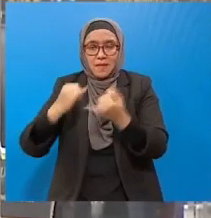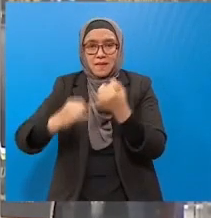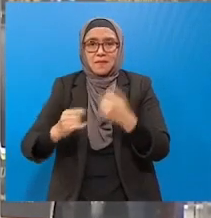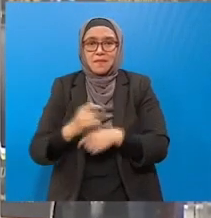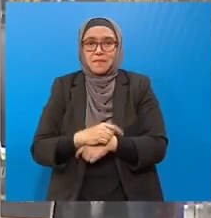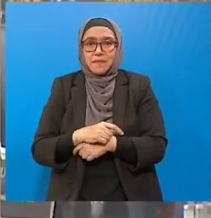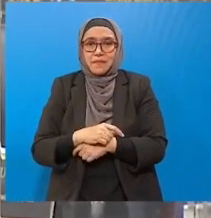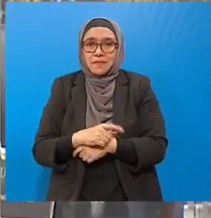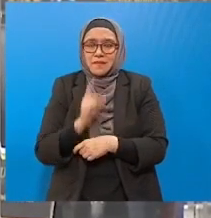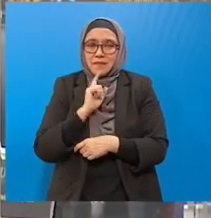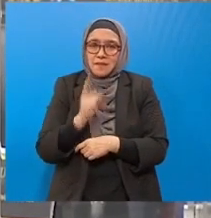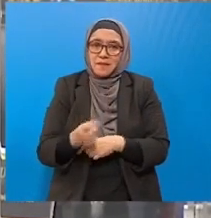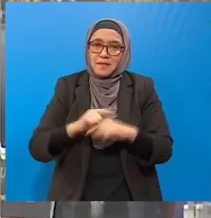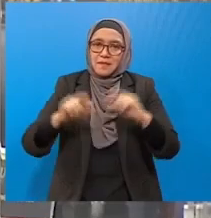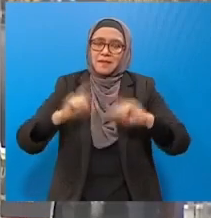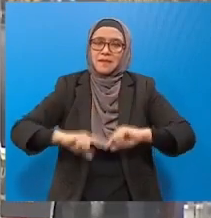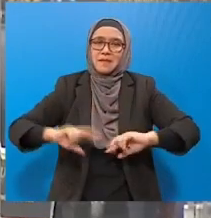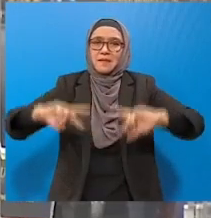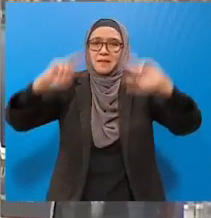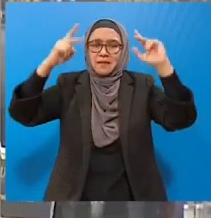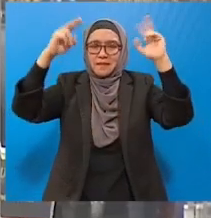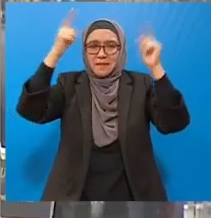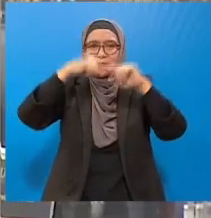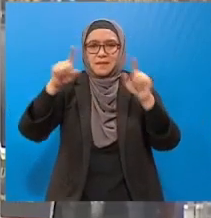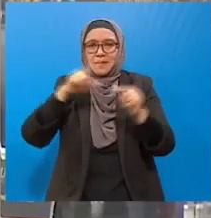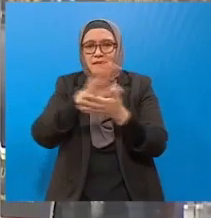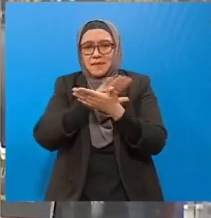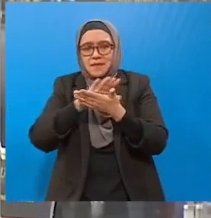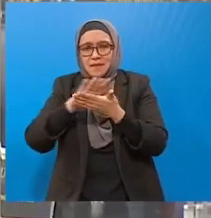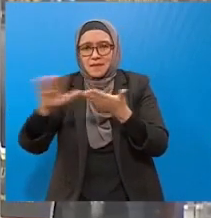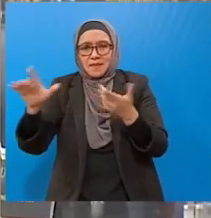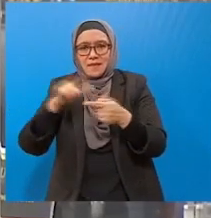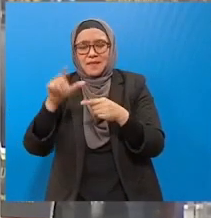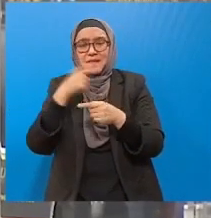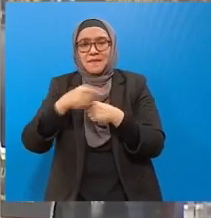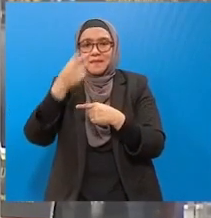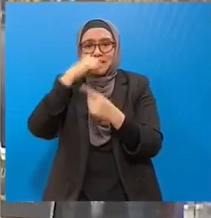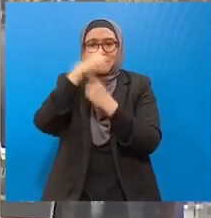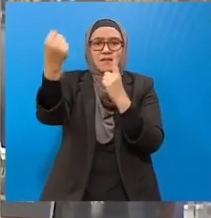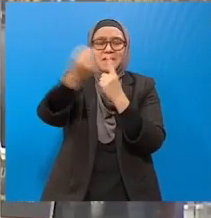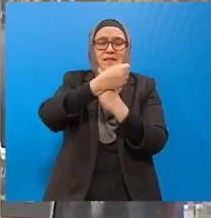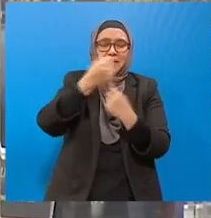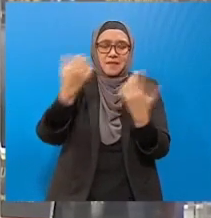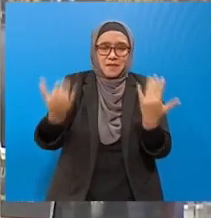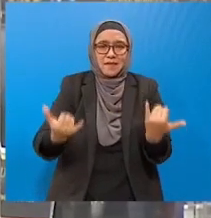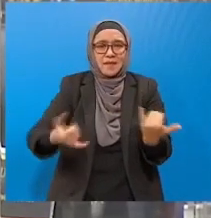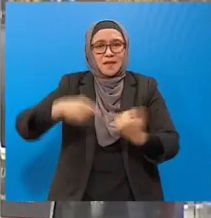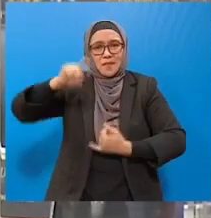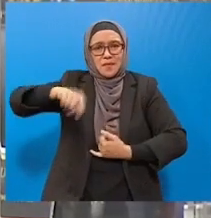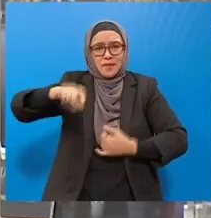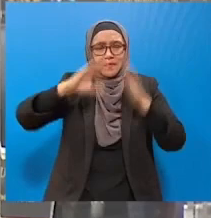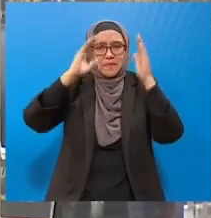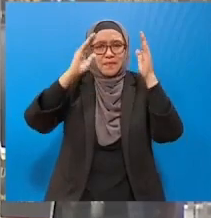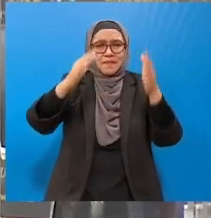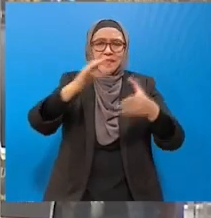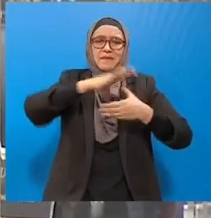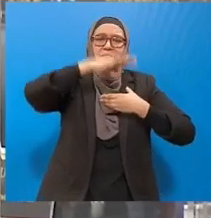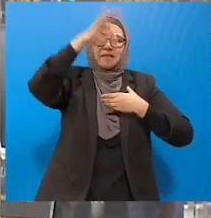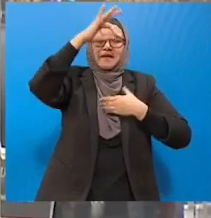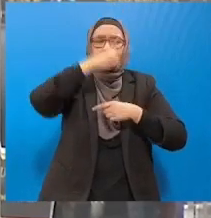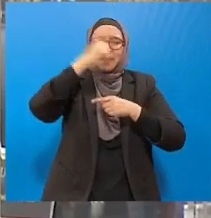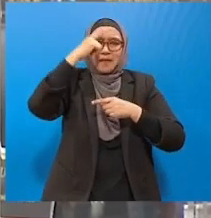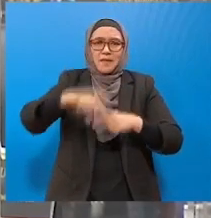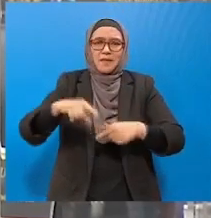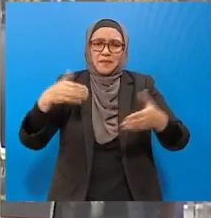inisiatif membina saksi dan kerohanian suasana semasa amat menuntun keutuhan jiwa dalam untuk menempuh hidup sehari-hari